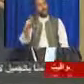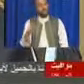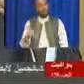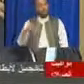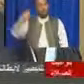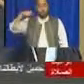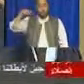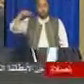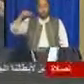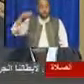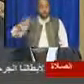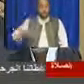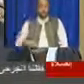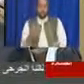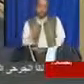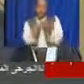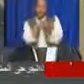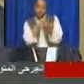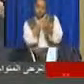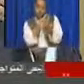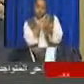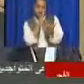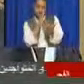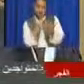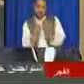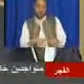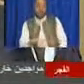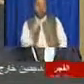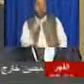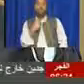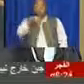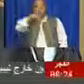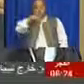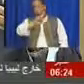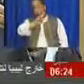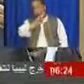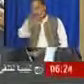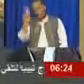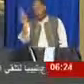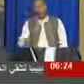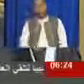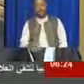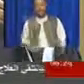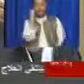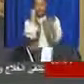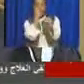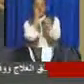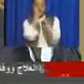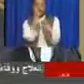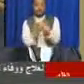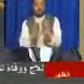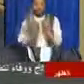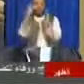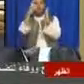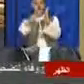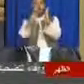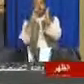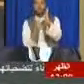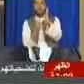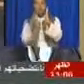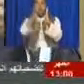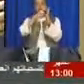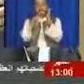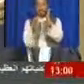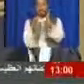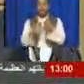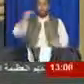الوزارات ليست هي حصص ليست مقاسمات الوزارات يعني التنفيذيه لابد ان تكون لو